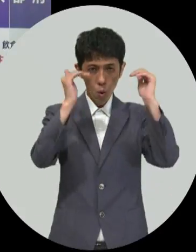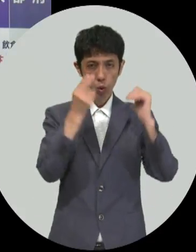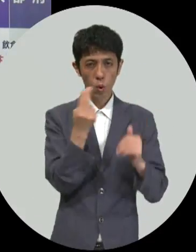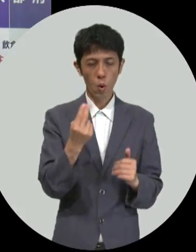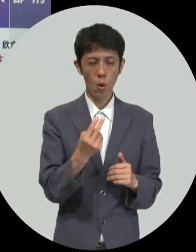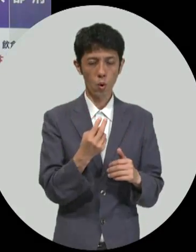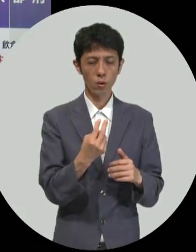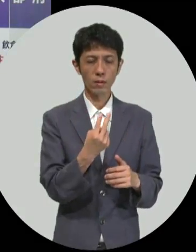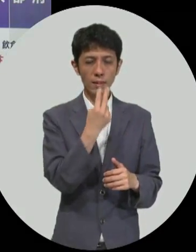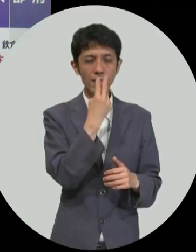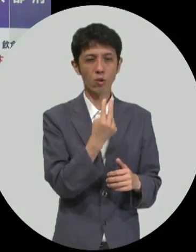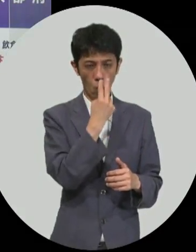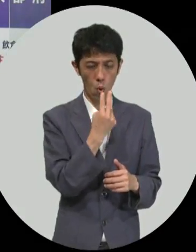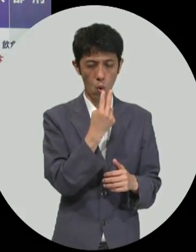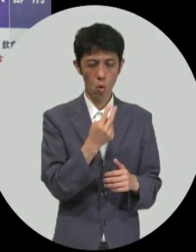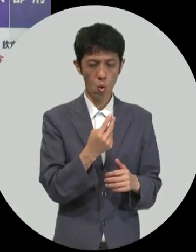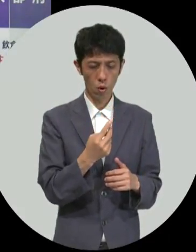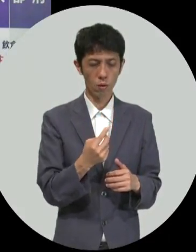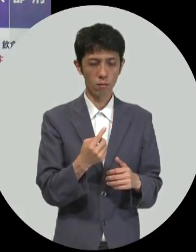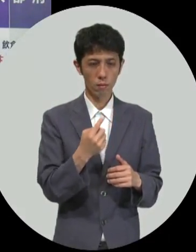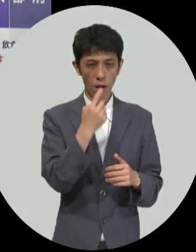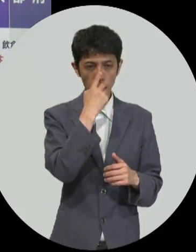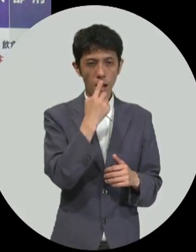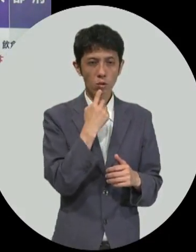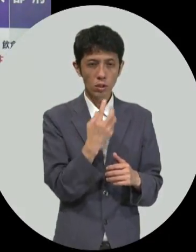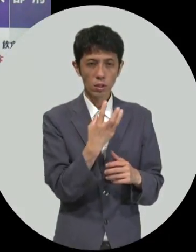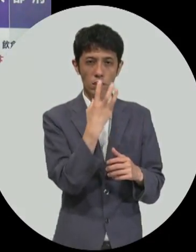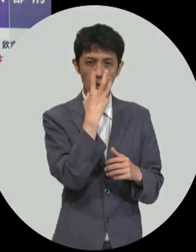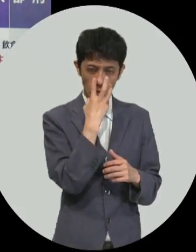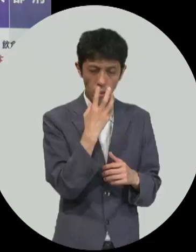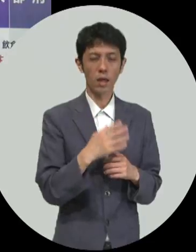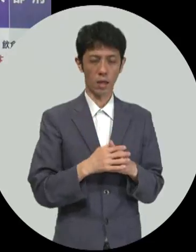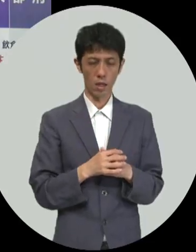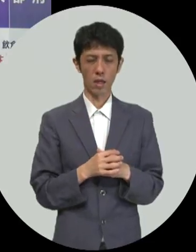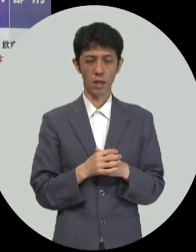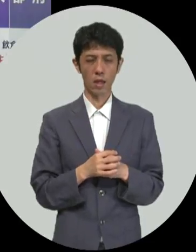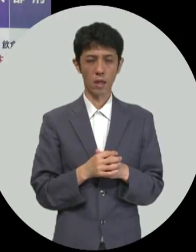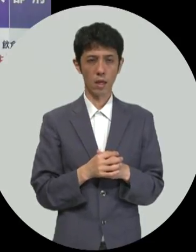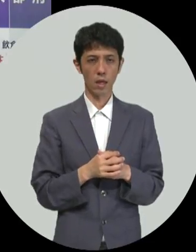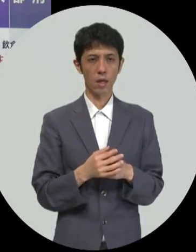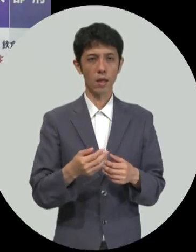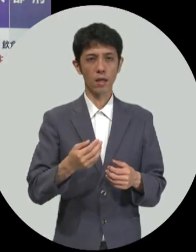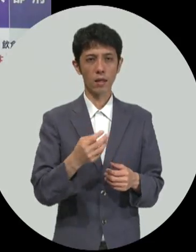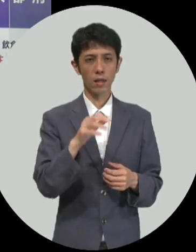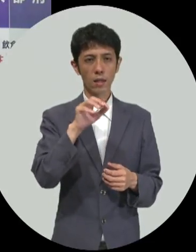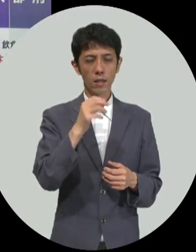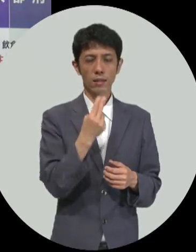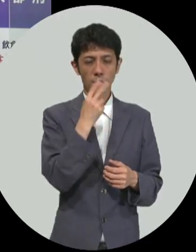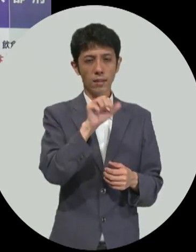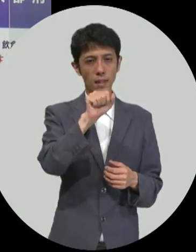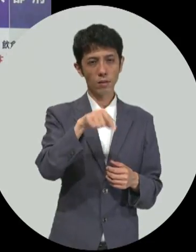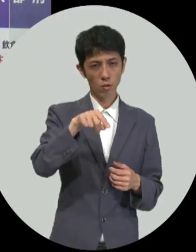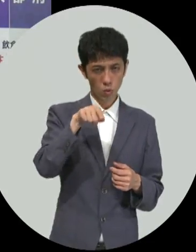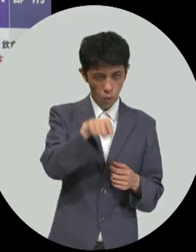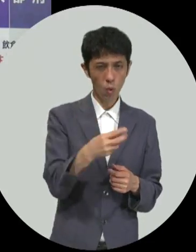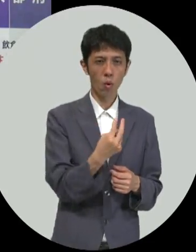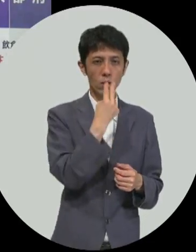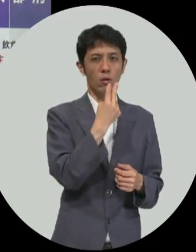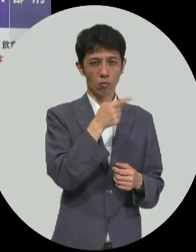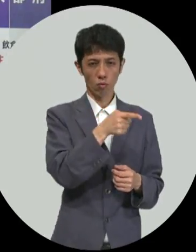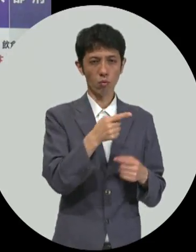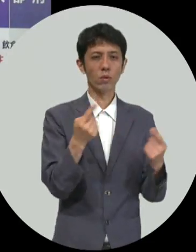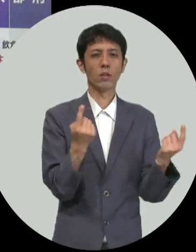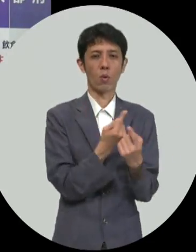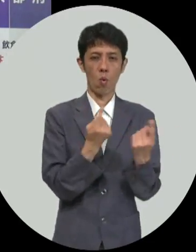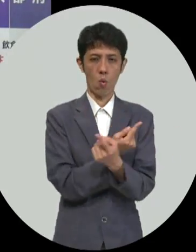とか、まあ、口をに装着してですね、より多くの酸素を入れていくということで、やっている治療